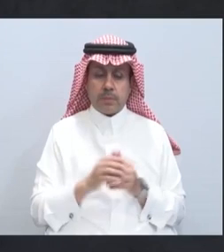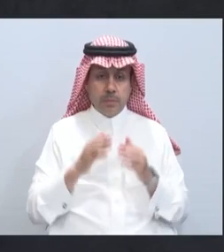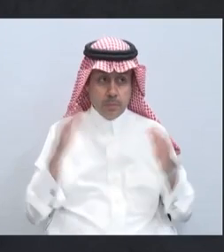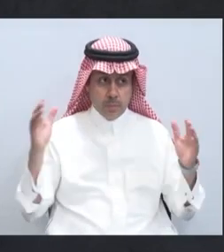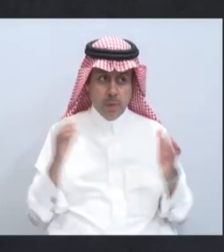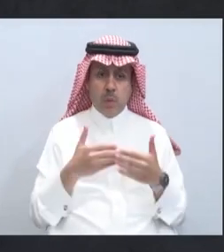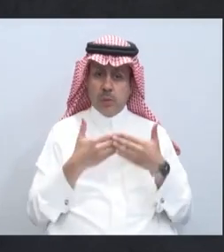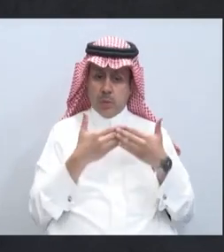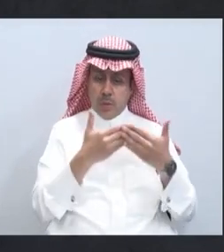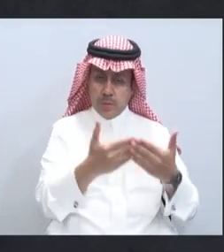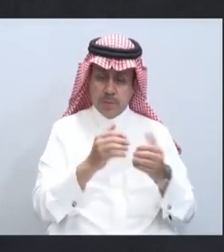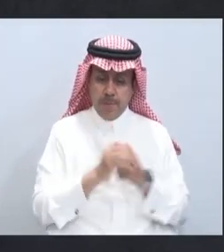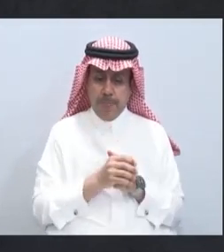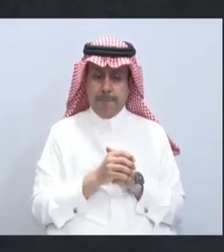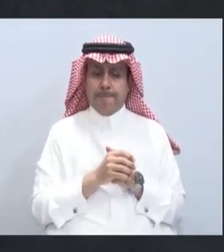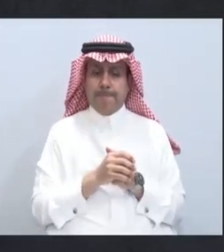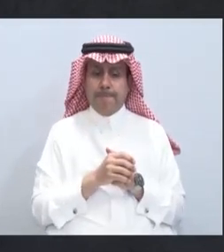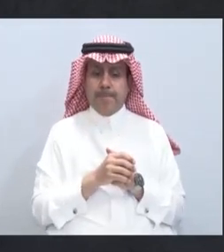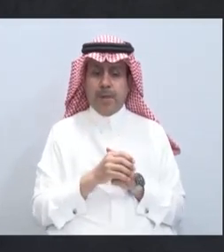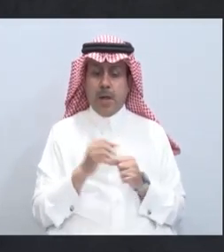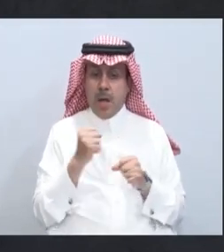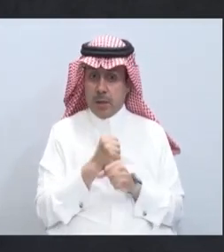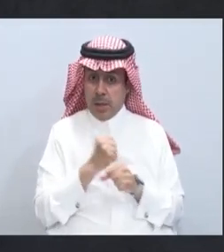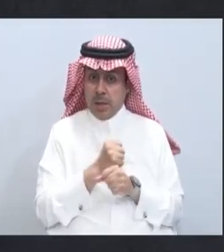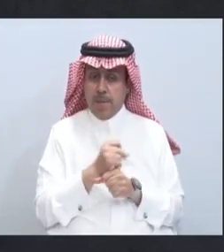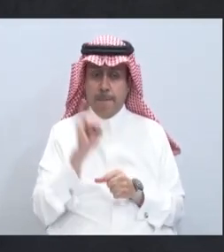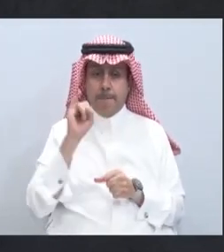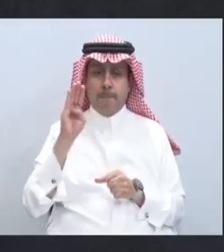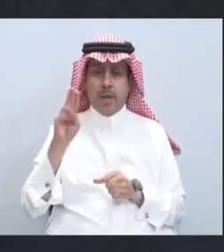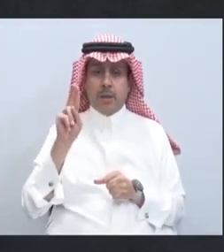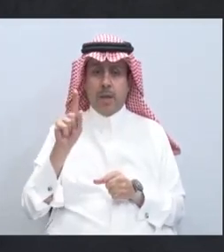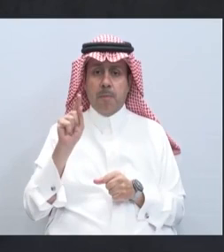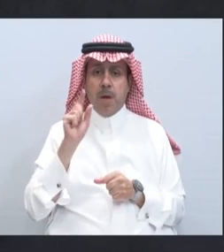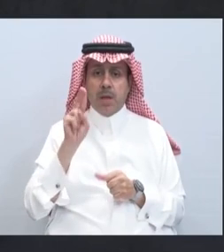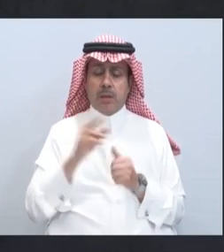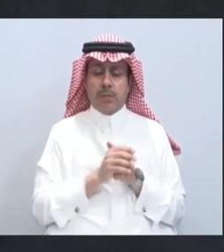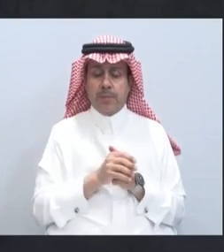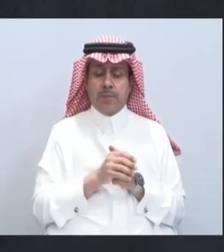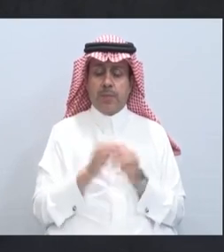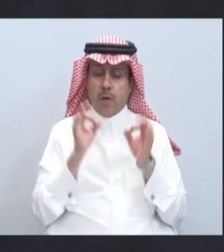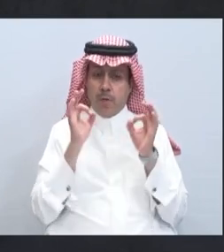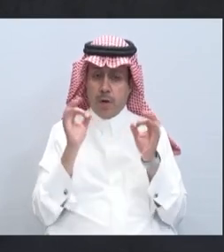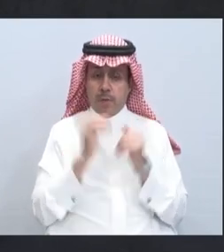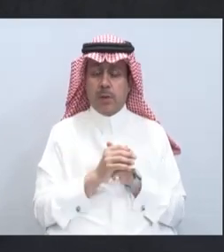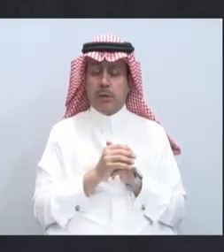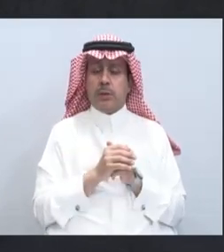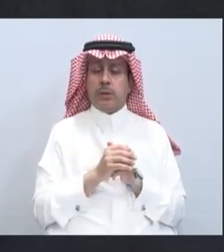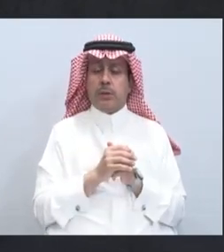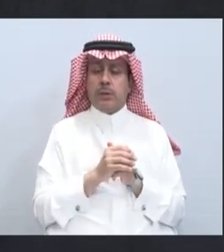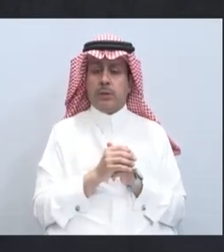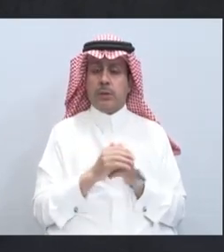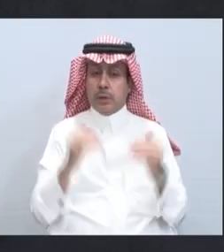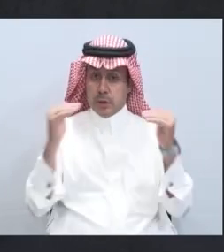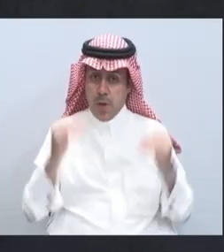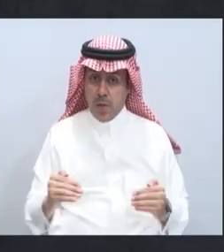وتساعد على الاداء المكتبات باكمل وجه من خلال مثلا عمليات التنظيم من خلال